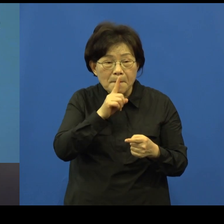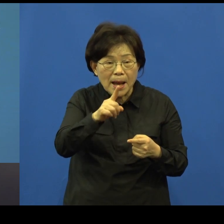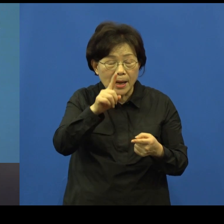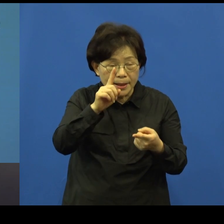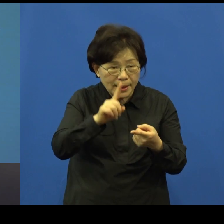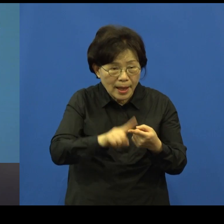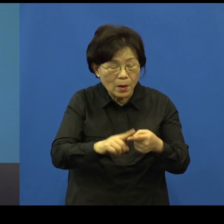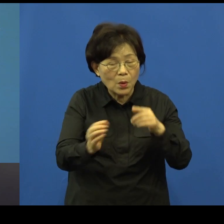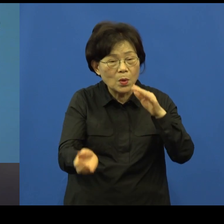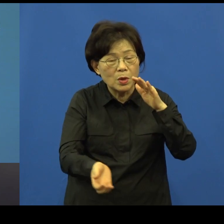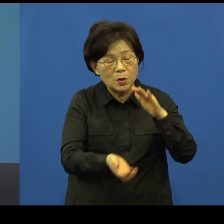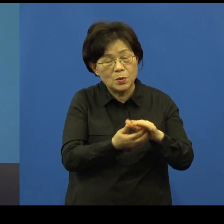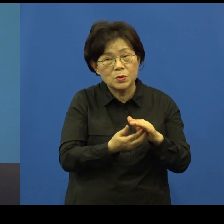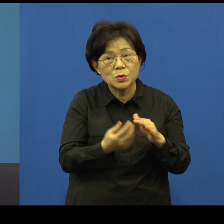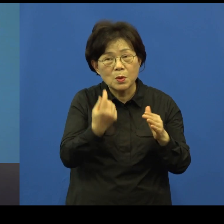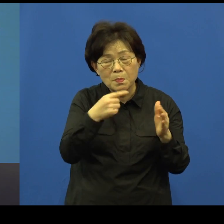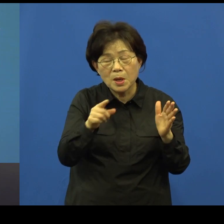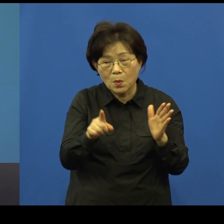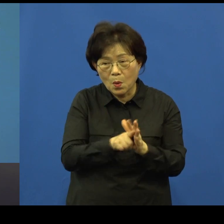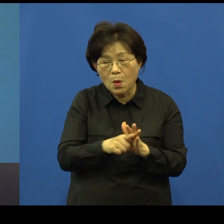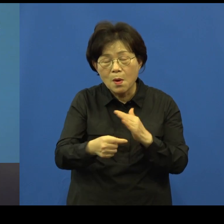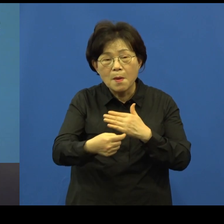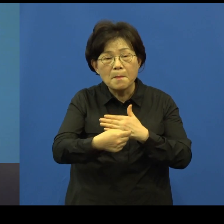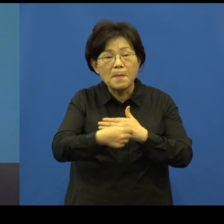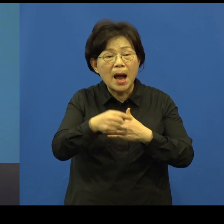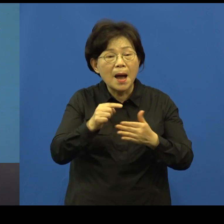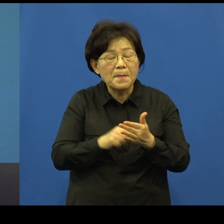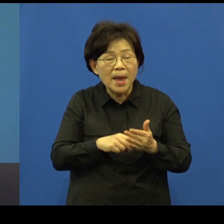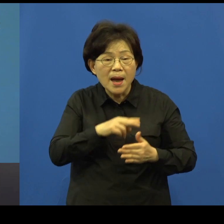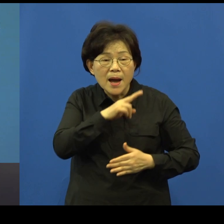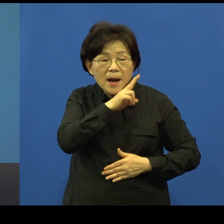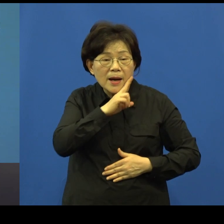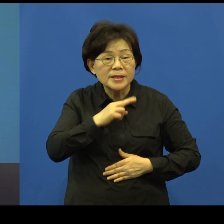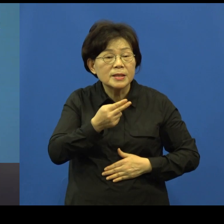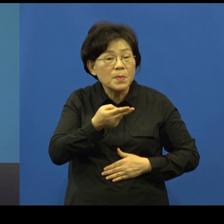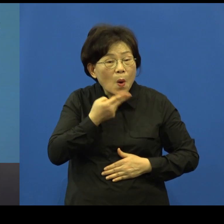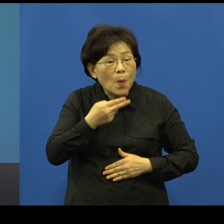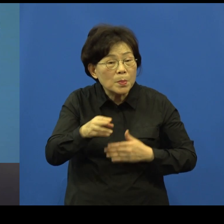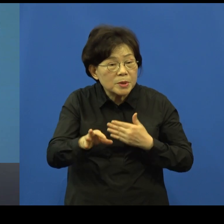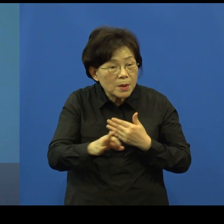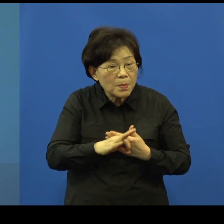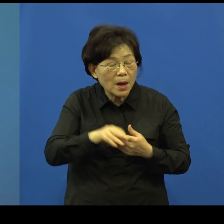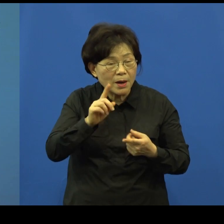것이 이루어질 줄로 믿고 마음에 의심하지 않으면 그대로 되리라.